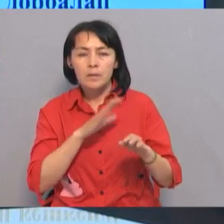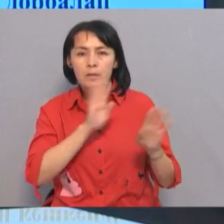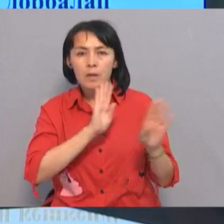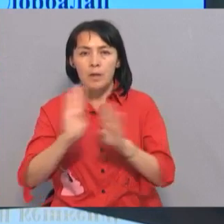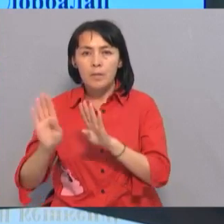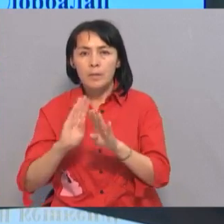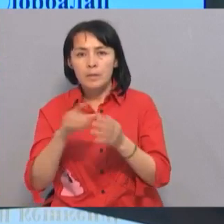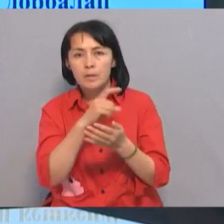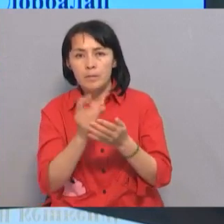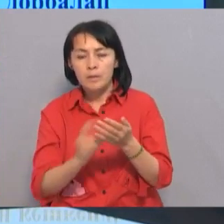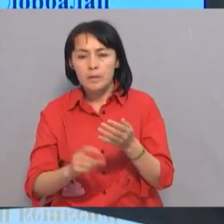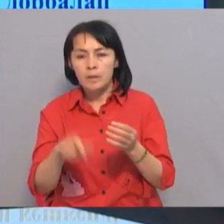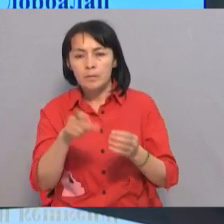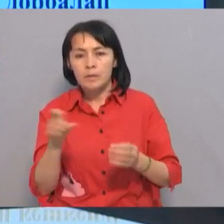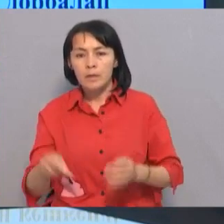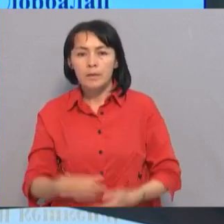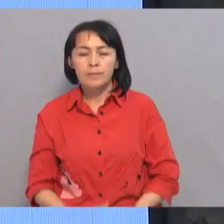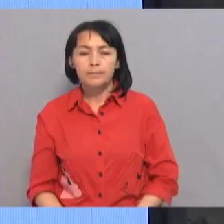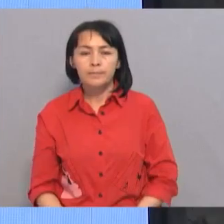выставка произведений писателя.